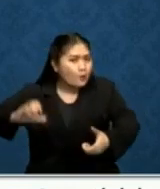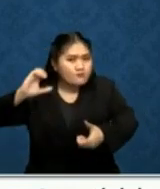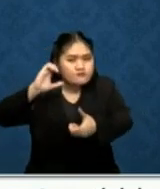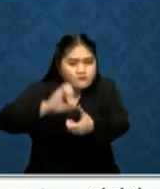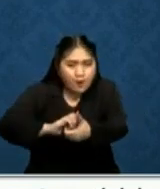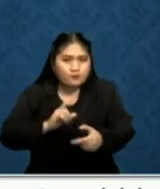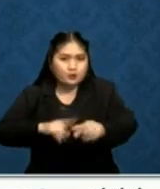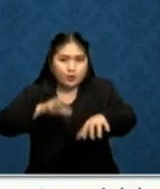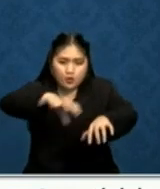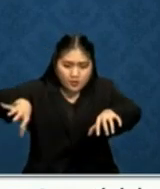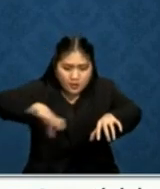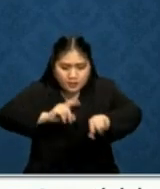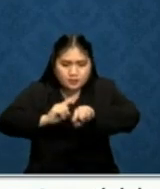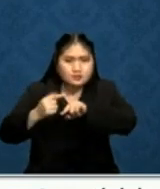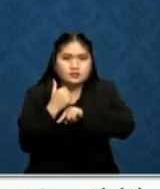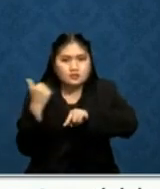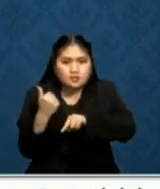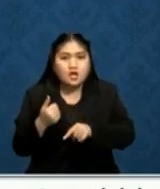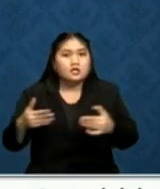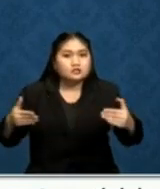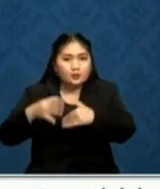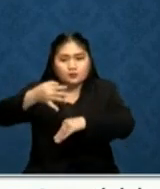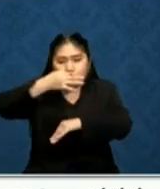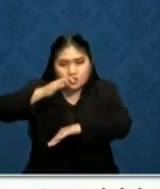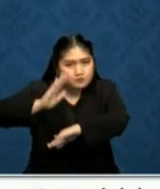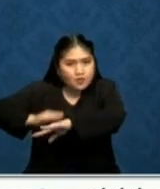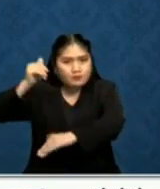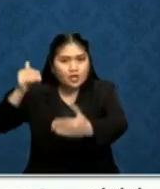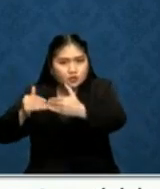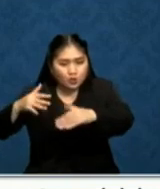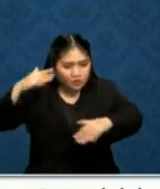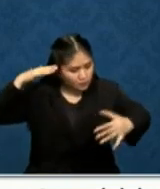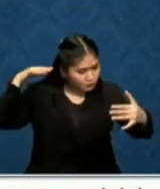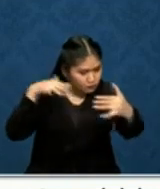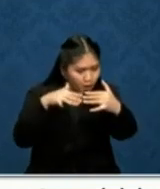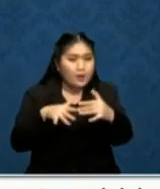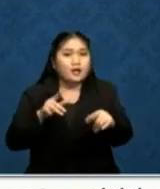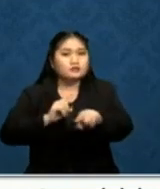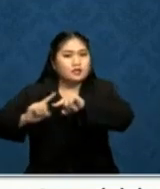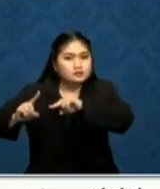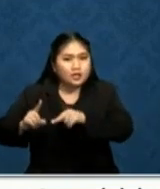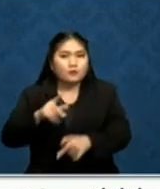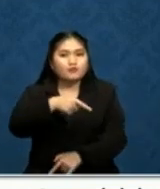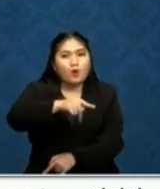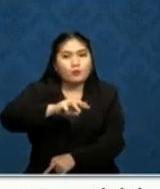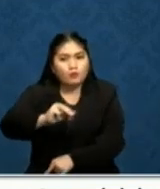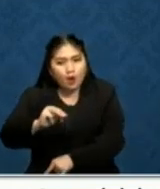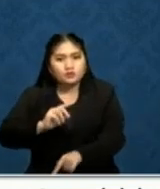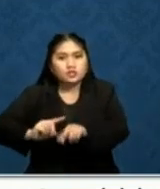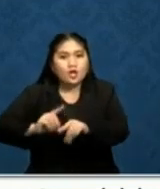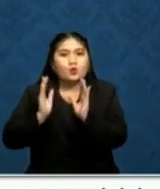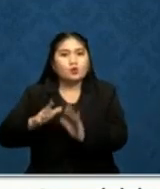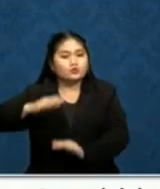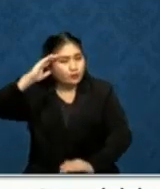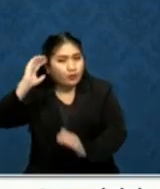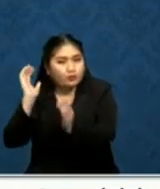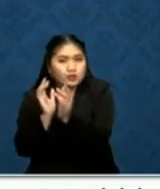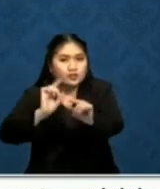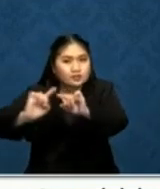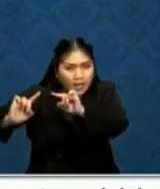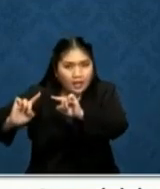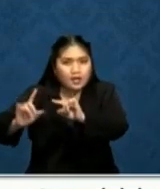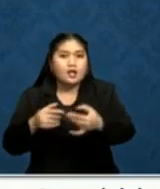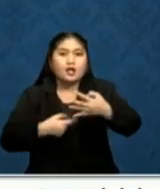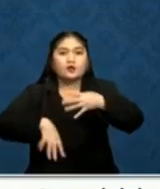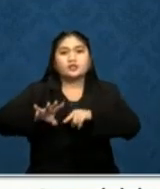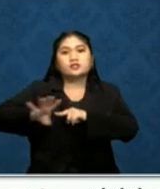ชิดกับหน่วยงานอื่นทั้งสหวิชาชีพนักจิตวิทยานักสังคมสังเคราะห์กระทรวงพม.รวมถึงเจ้าหน้าที่ตำรวจแนวท